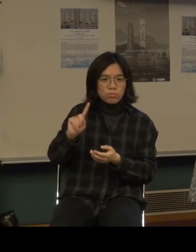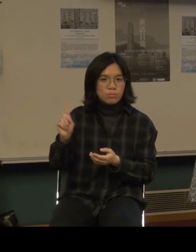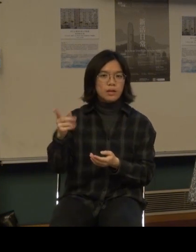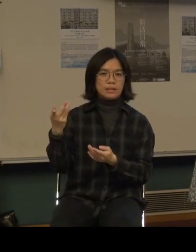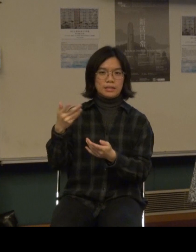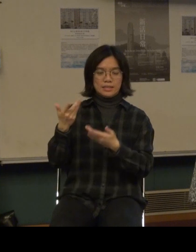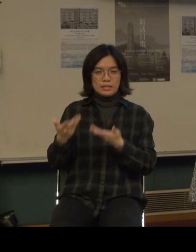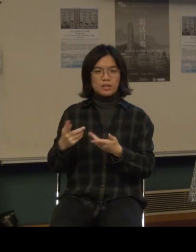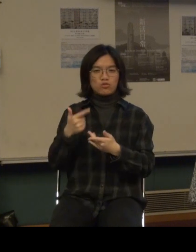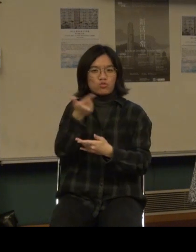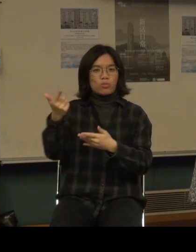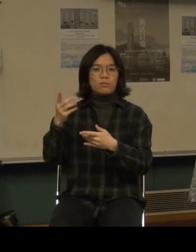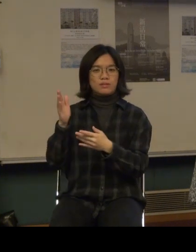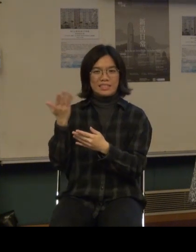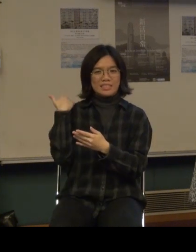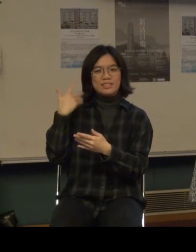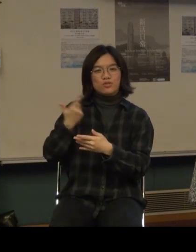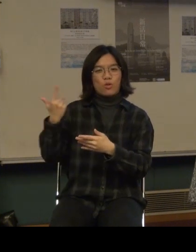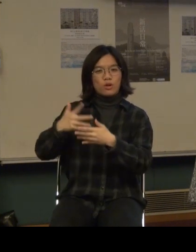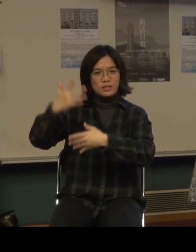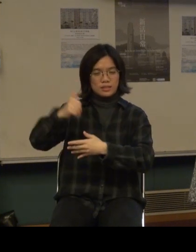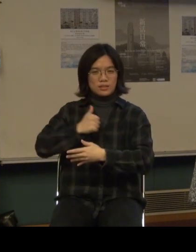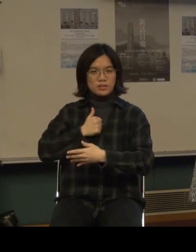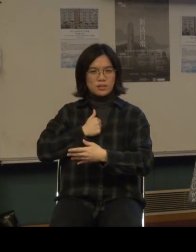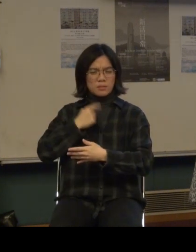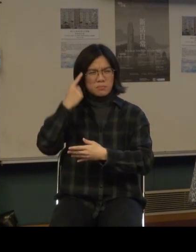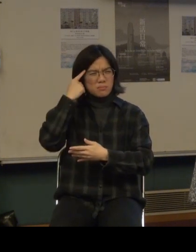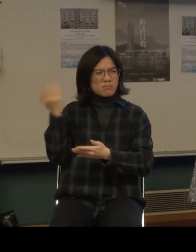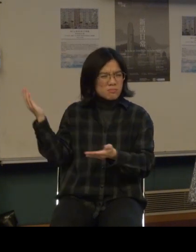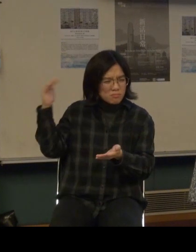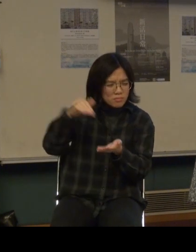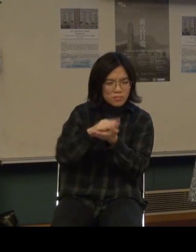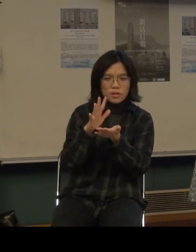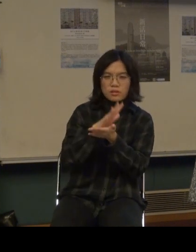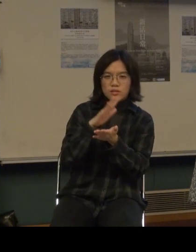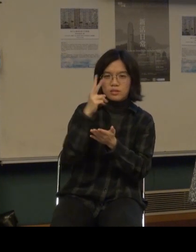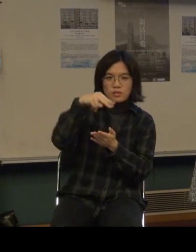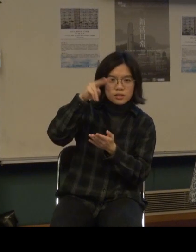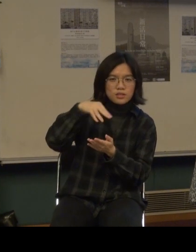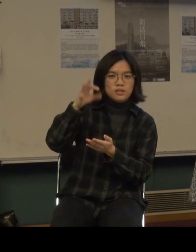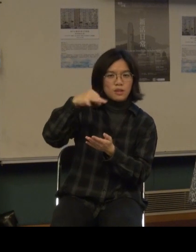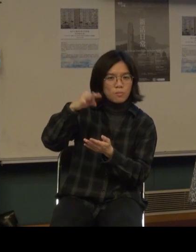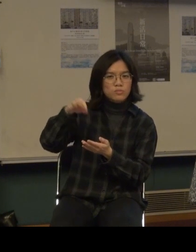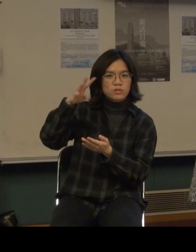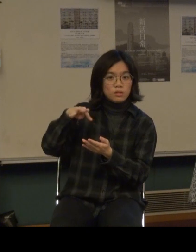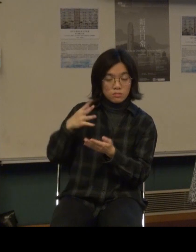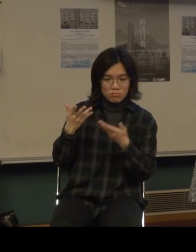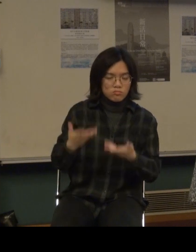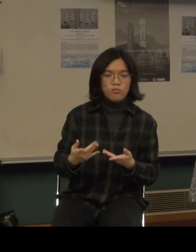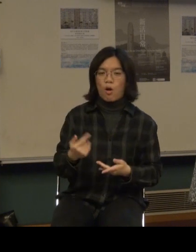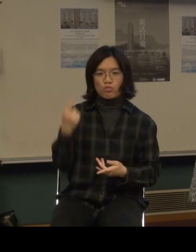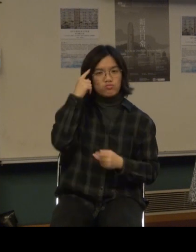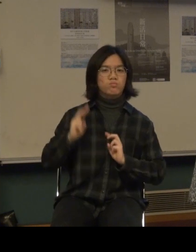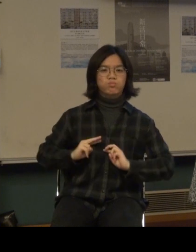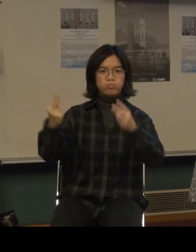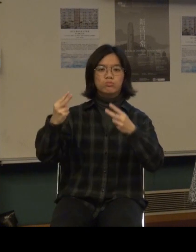直承繼了幾千年傳統的一些的歐洲的建築 的方向。